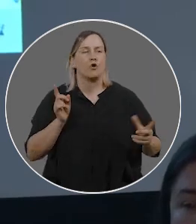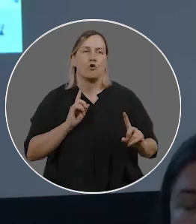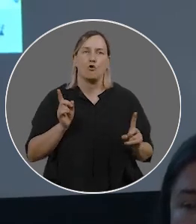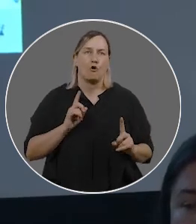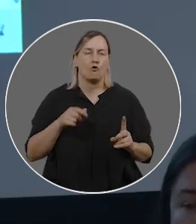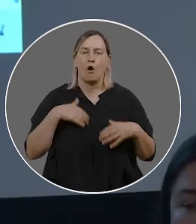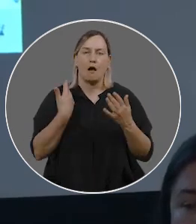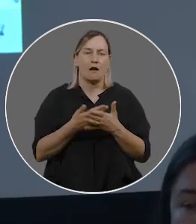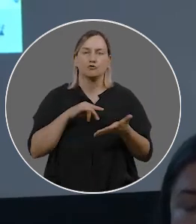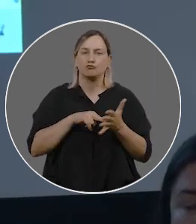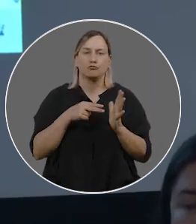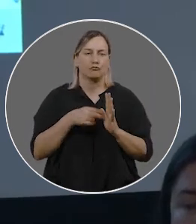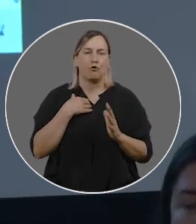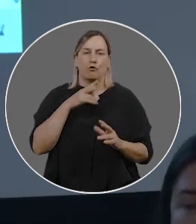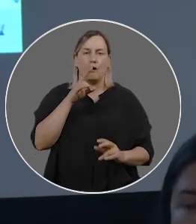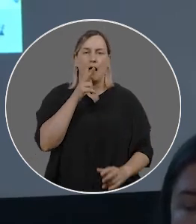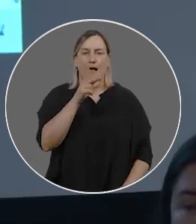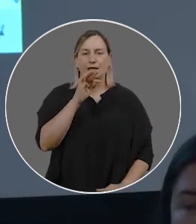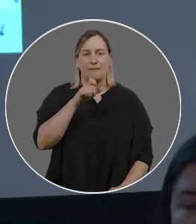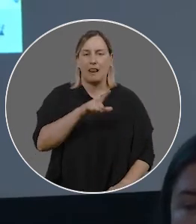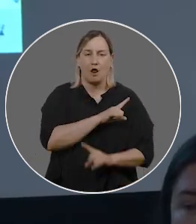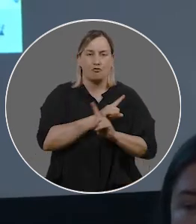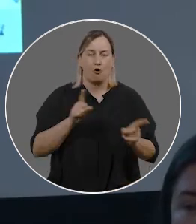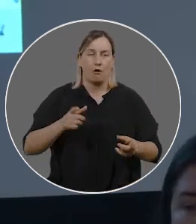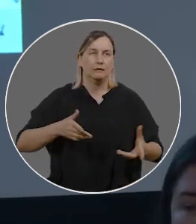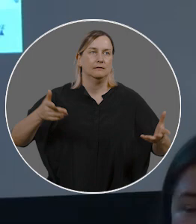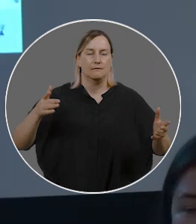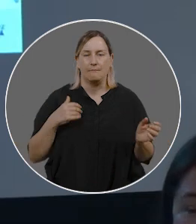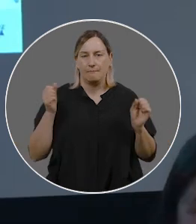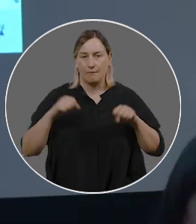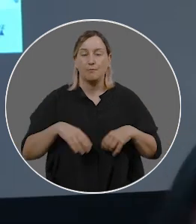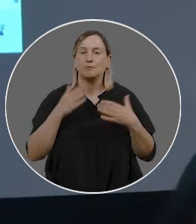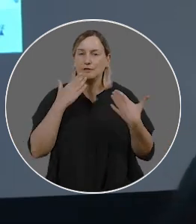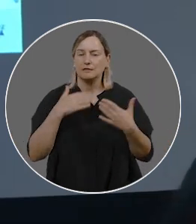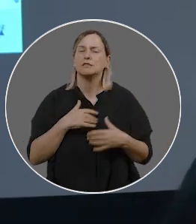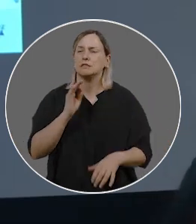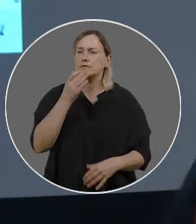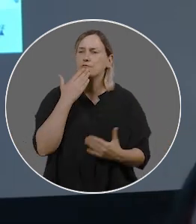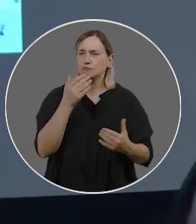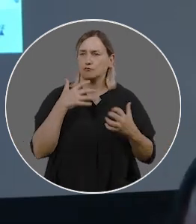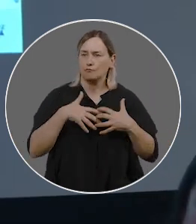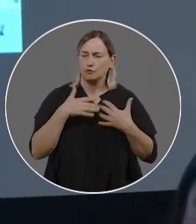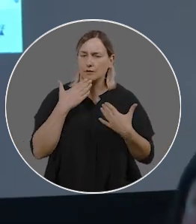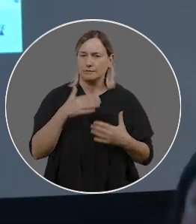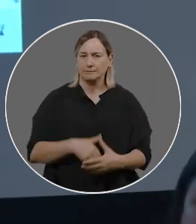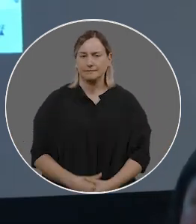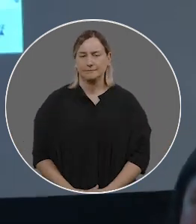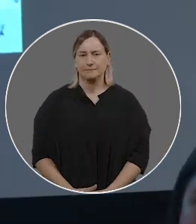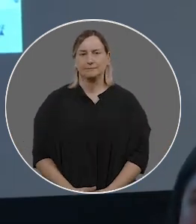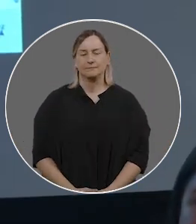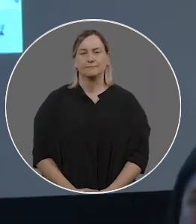solució HTML no, doncs d'acord. Moltes sí, gràcies. Sí, sí que funciona, sí.